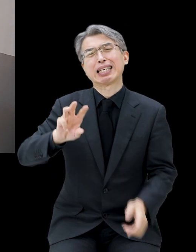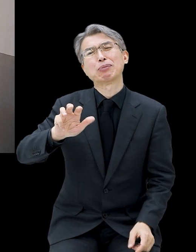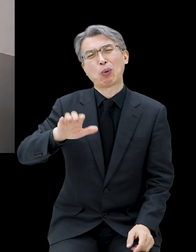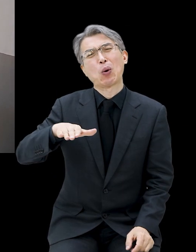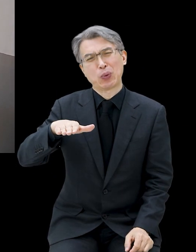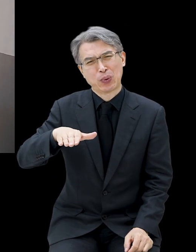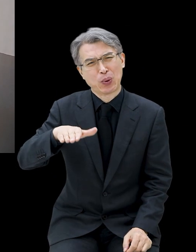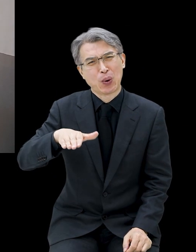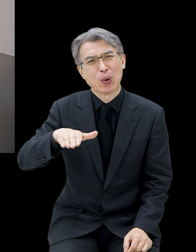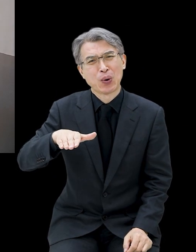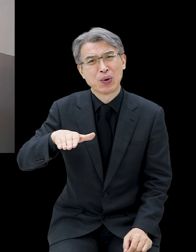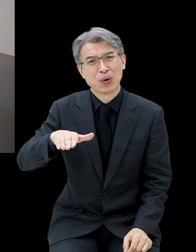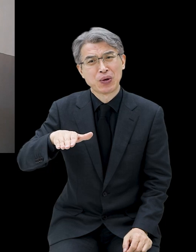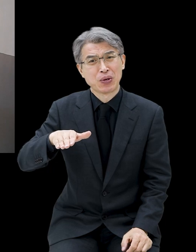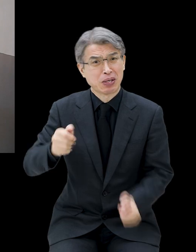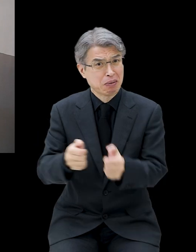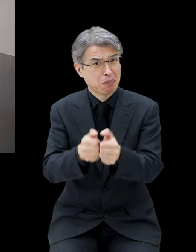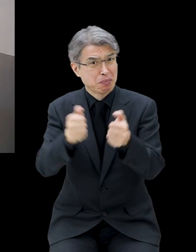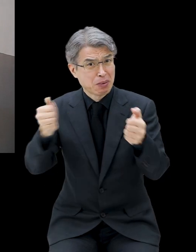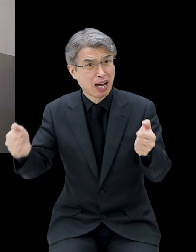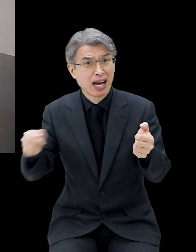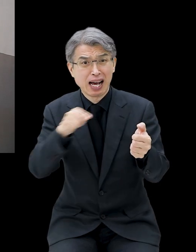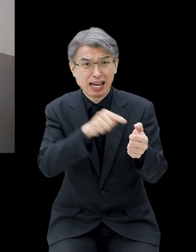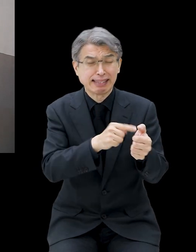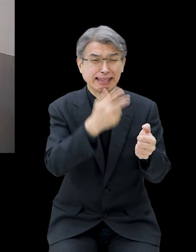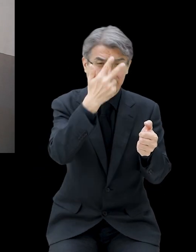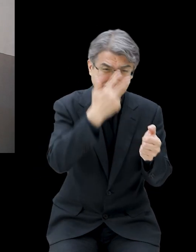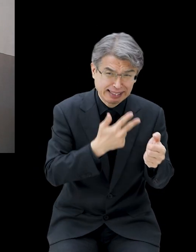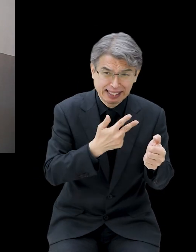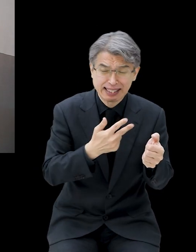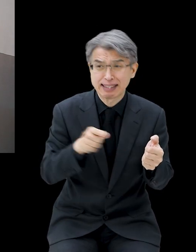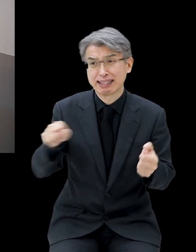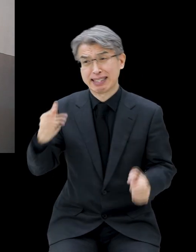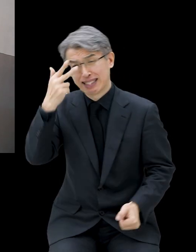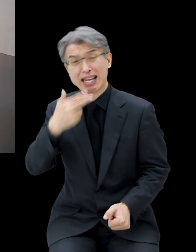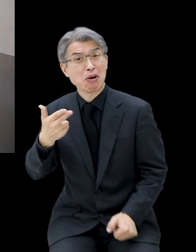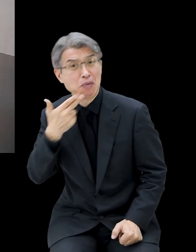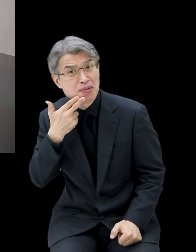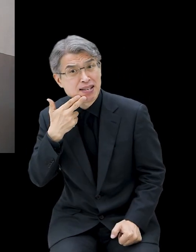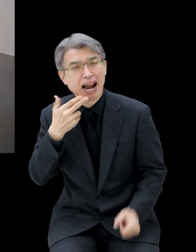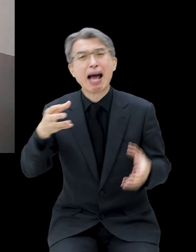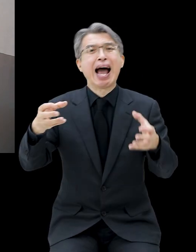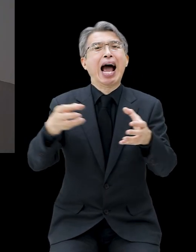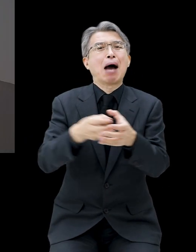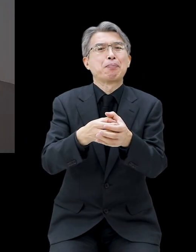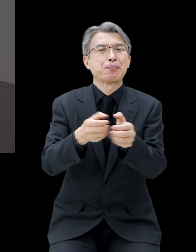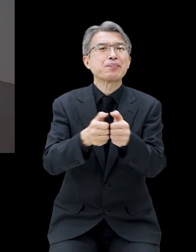되고요. 반반 정도 비장애인과 장애인이 함께하고 있습니다.